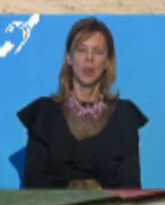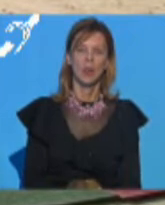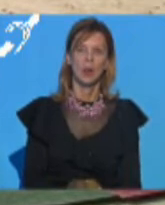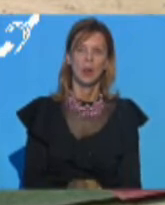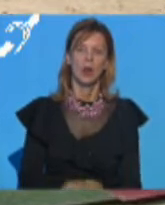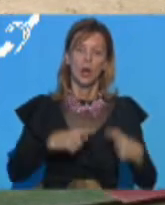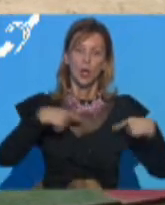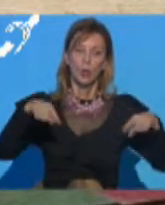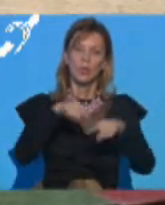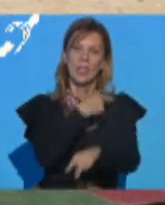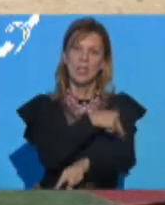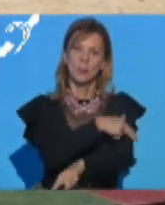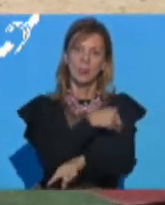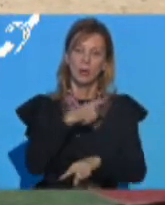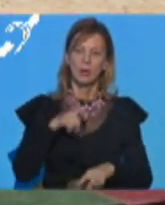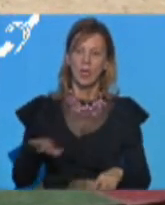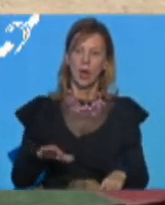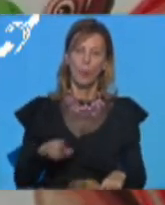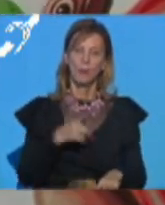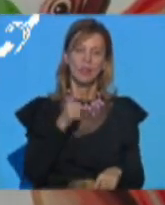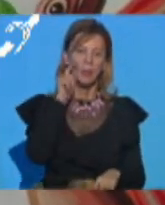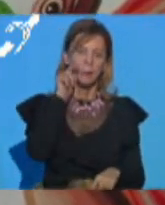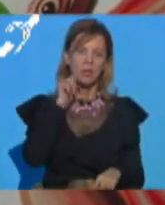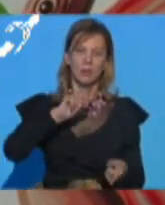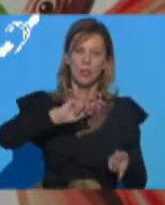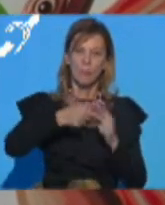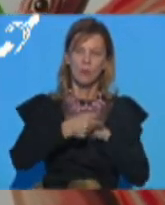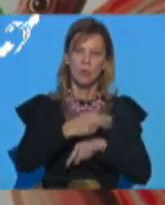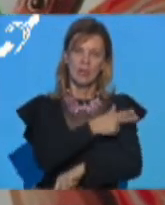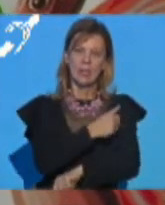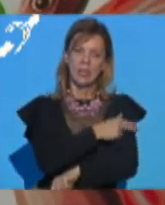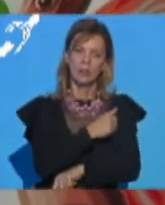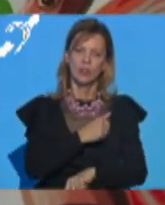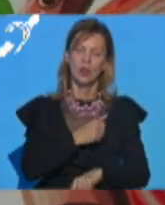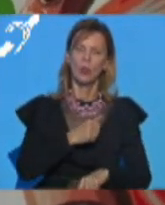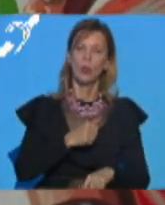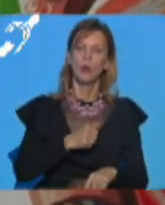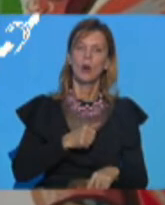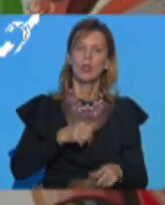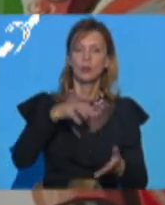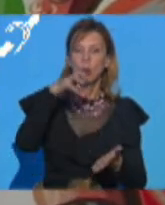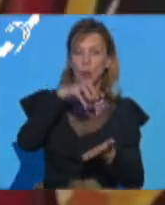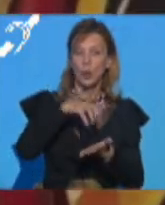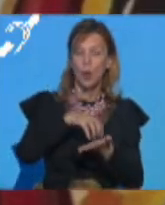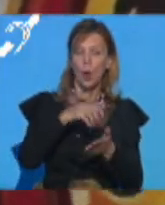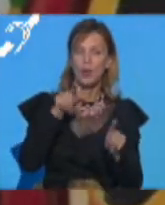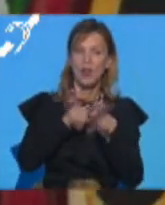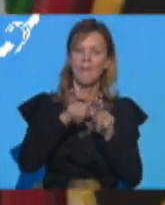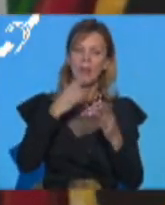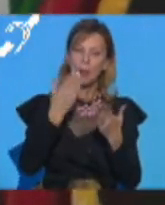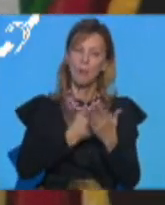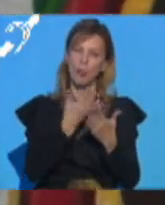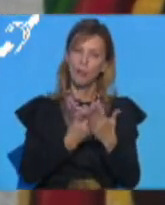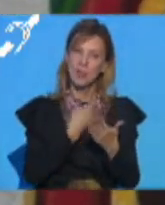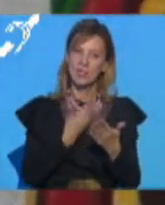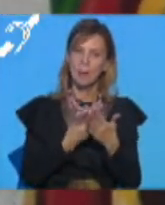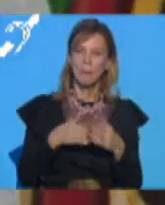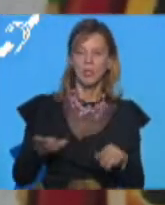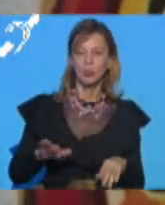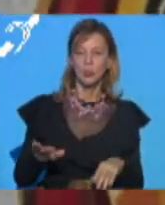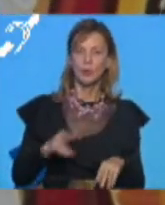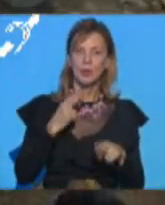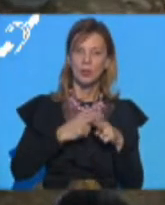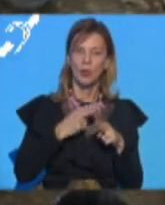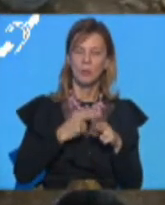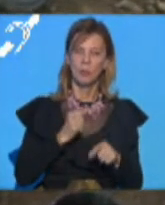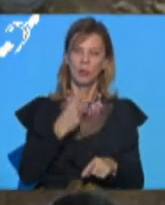Curtea Spitalului de Pediatrie din Pitești a fost transformată de elevii Liceului de Artă din Ulipati într-un loc de pasm, menit să aline suferința micilor pacienți.